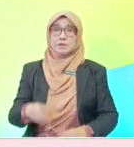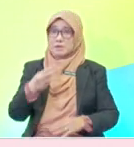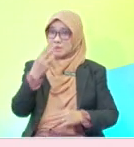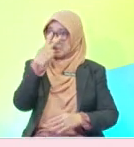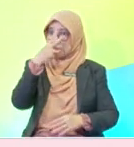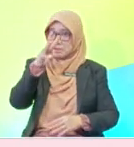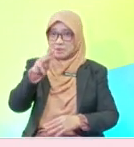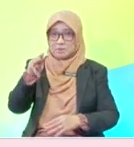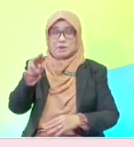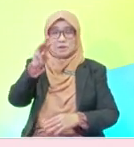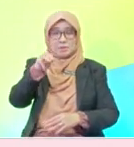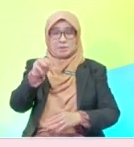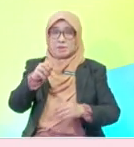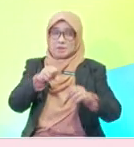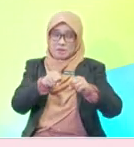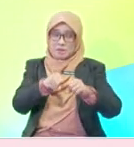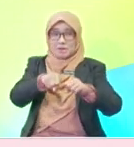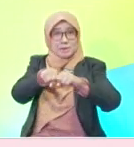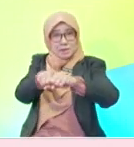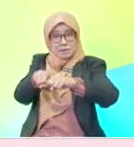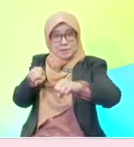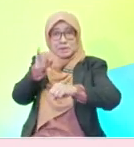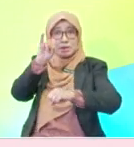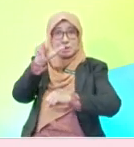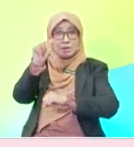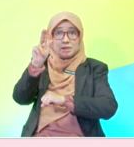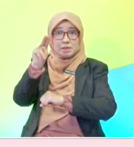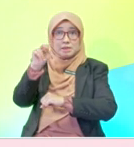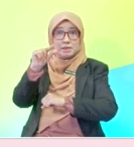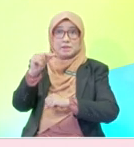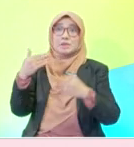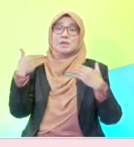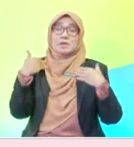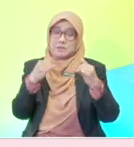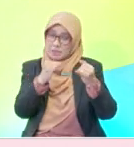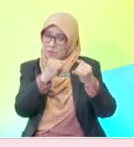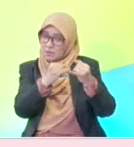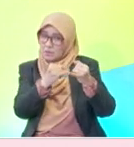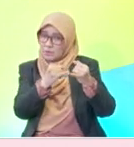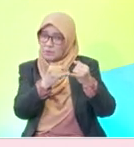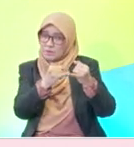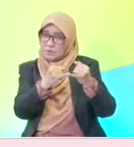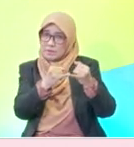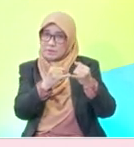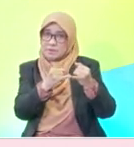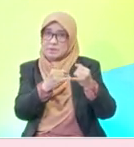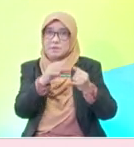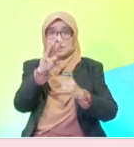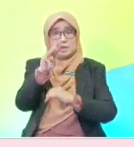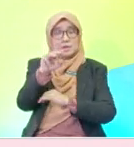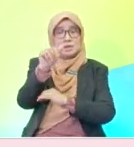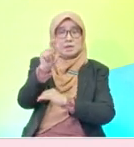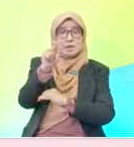adalah parang ilang. Okey, kita tengok di bahagian hujung parang tu kita kena kenalinya sebagai mata